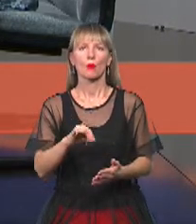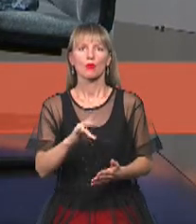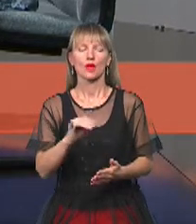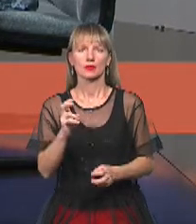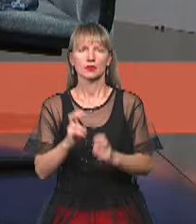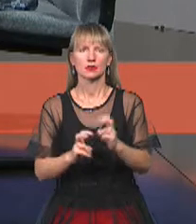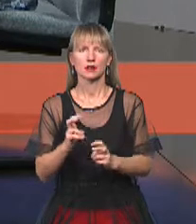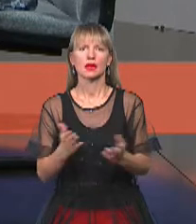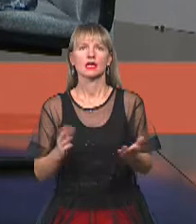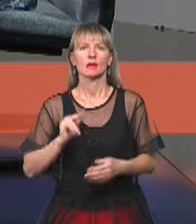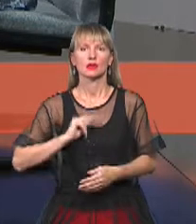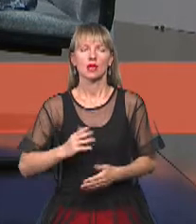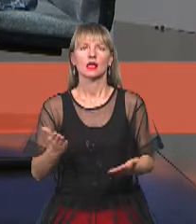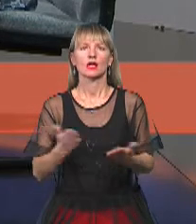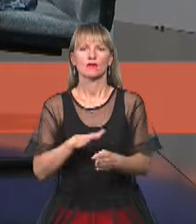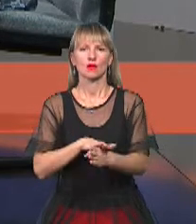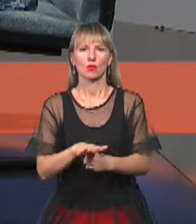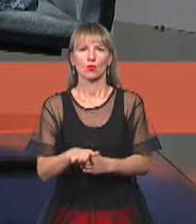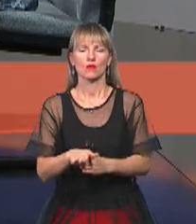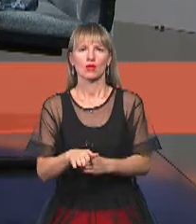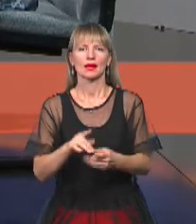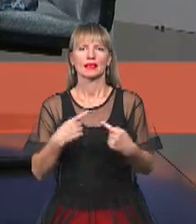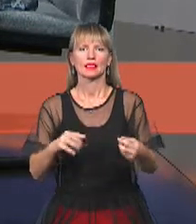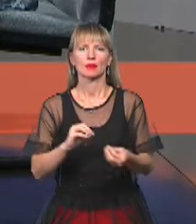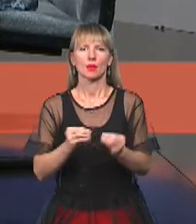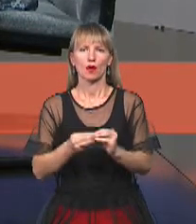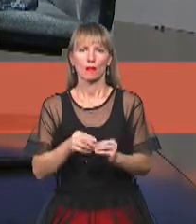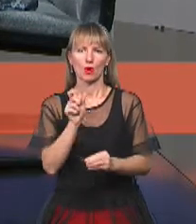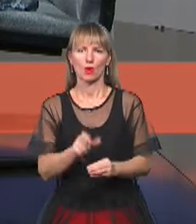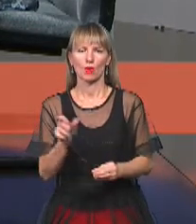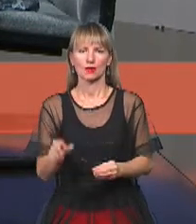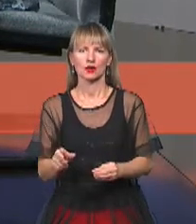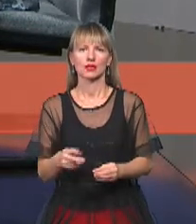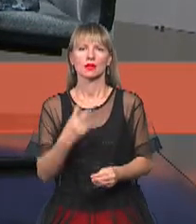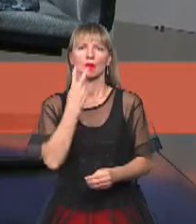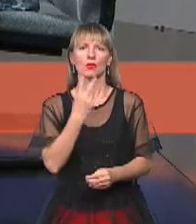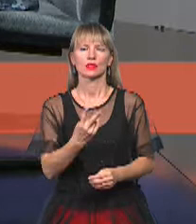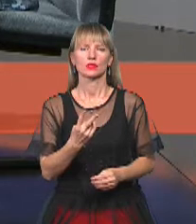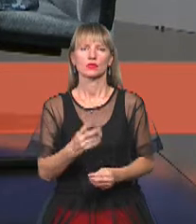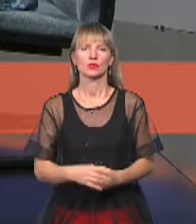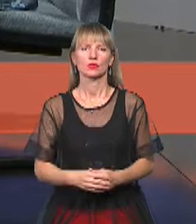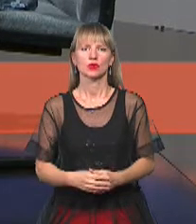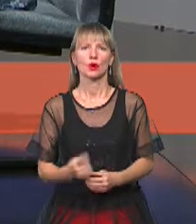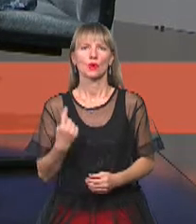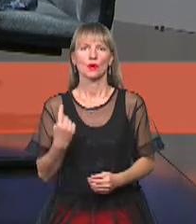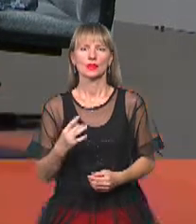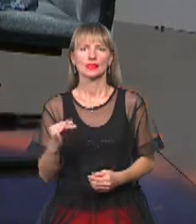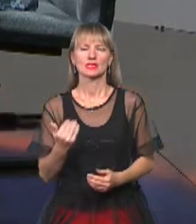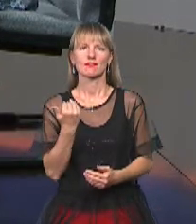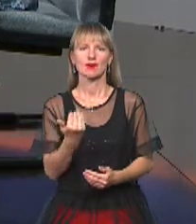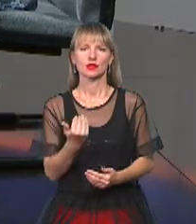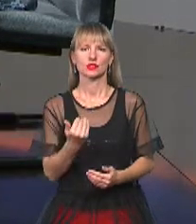як спрацювали, як відреагували на звернення громадян, так? Давайте подивимося один з